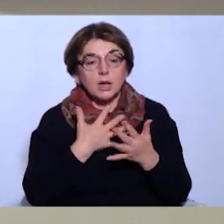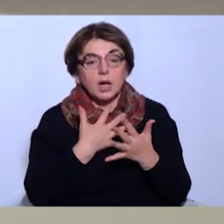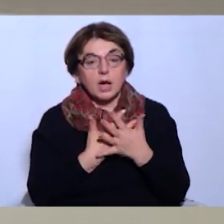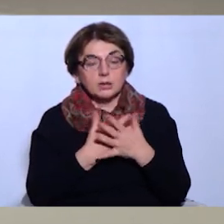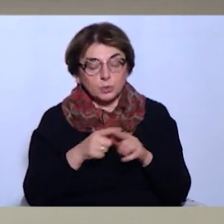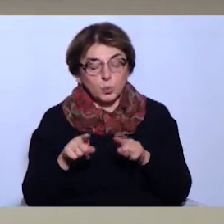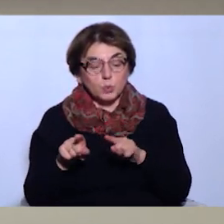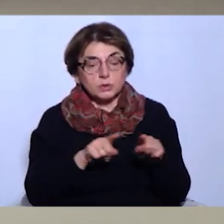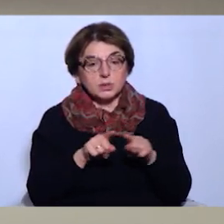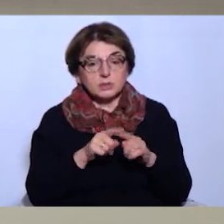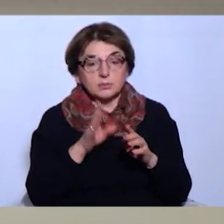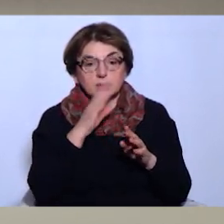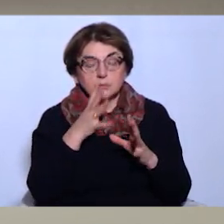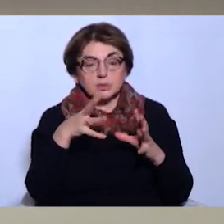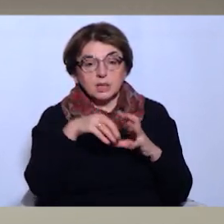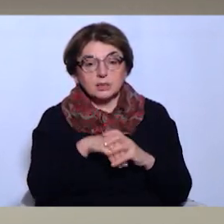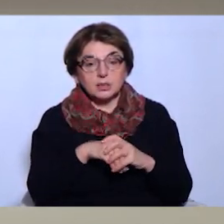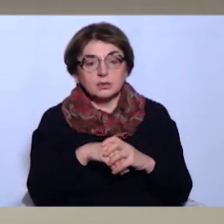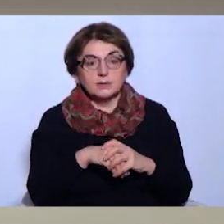ძალიან აქტიურად ურთიერთქმედებს წყალთან.